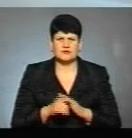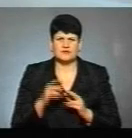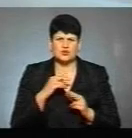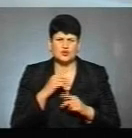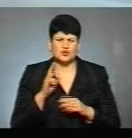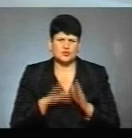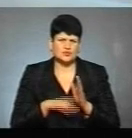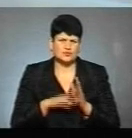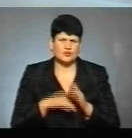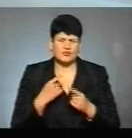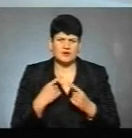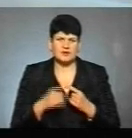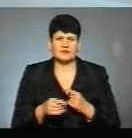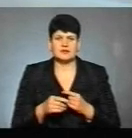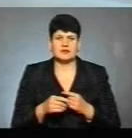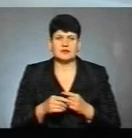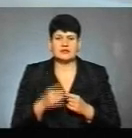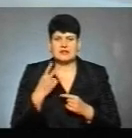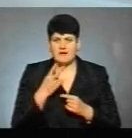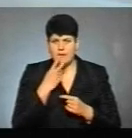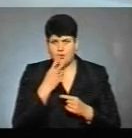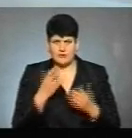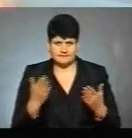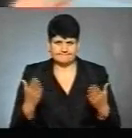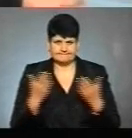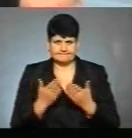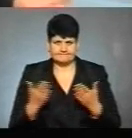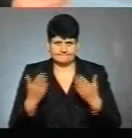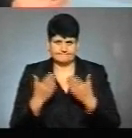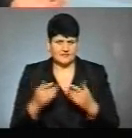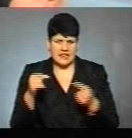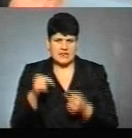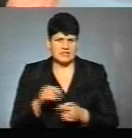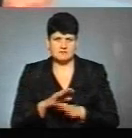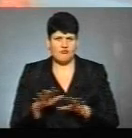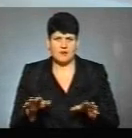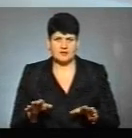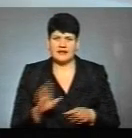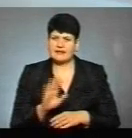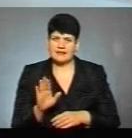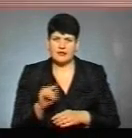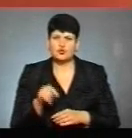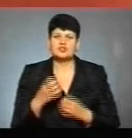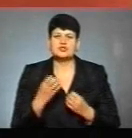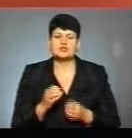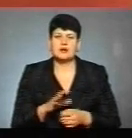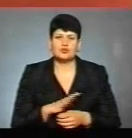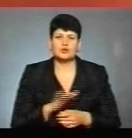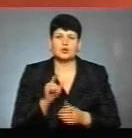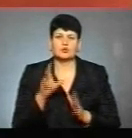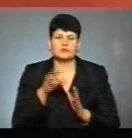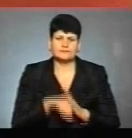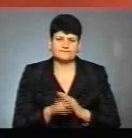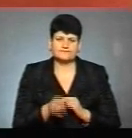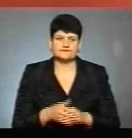Ну, вони то два покази зіставили, складають, а вони не співпадають. Кав, ні, тут були ще люди замішані, і